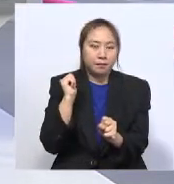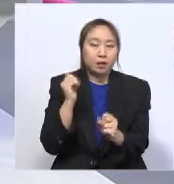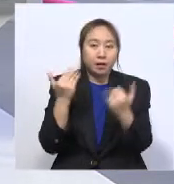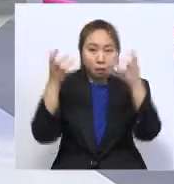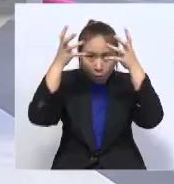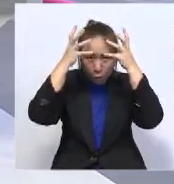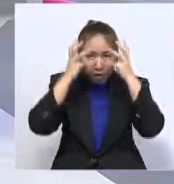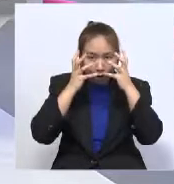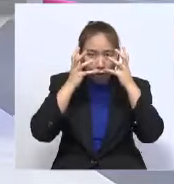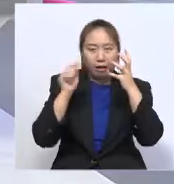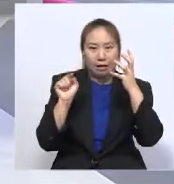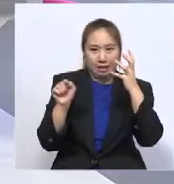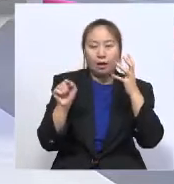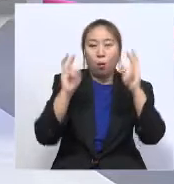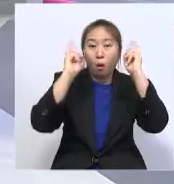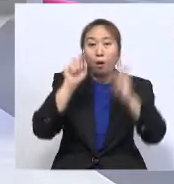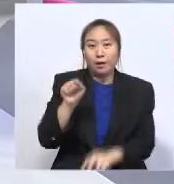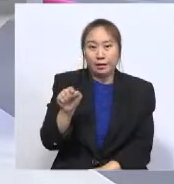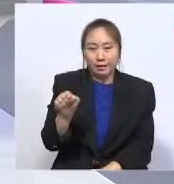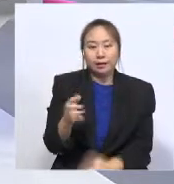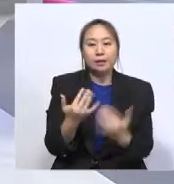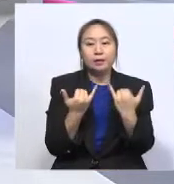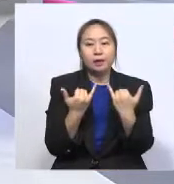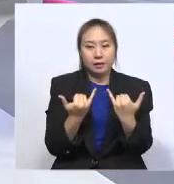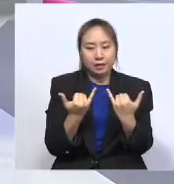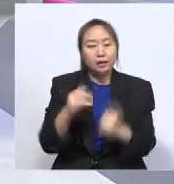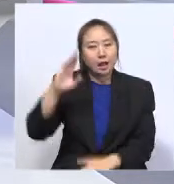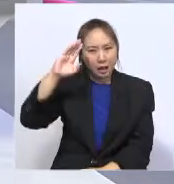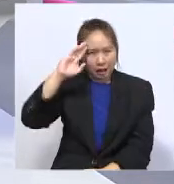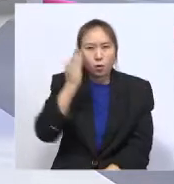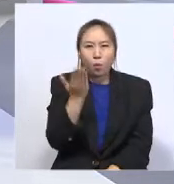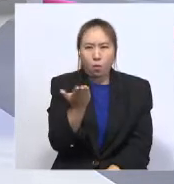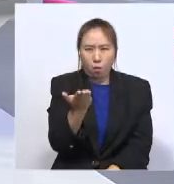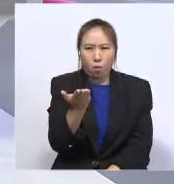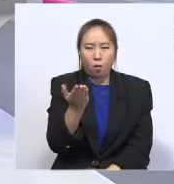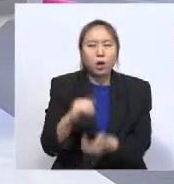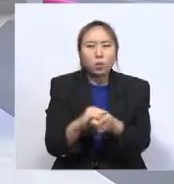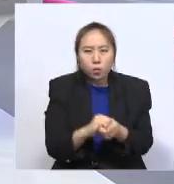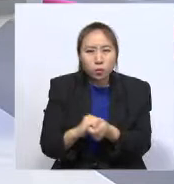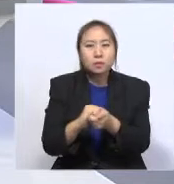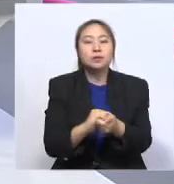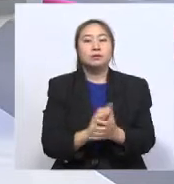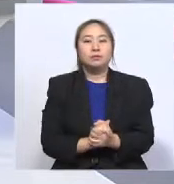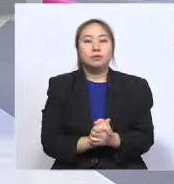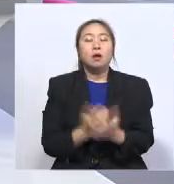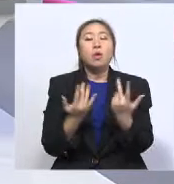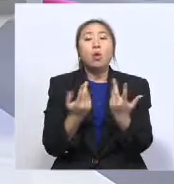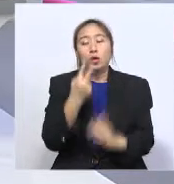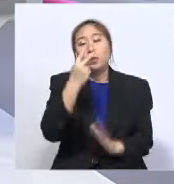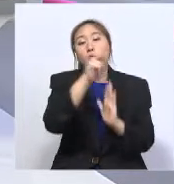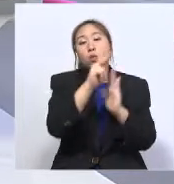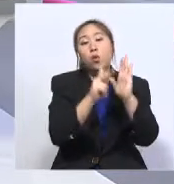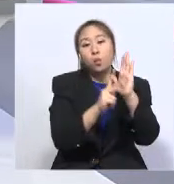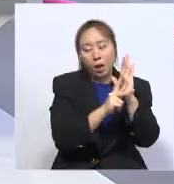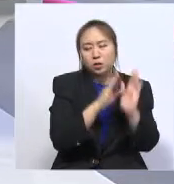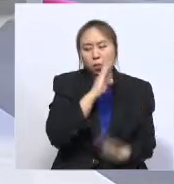มวกกันน็อกที่มีการพูดถึงประเด็นนี้นะครับก็ตอนนี้ทางกองทัพก็ขอความร่วมมือเดี๋ยวอาจจะไปดูเรื่องของข้อกฎหมายนะครับว่า